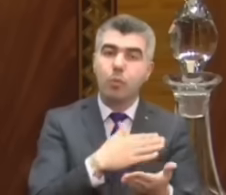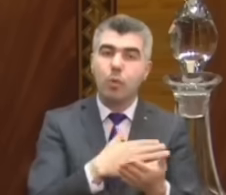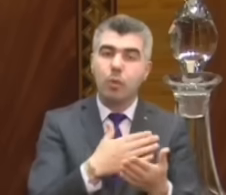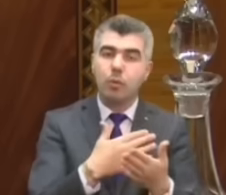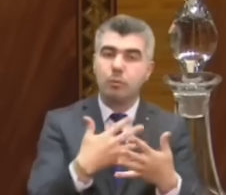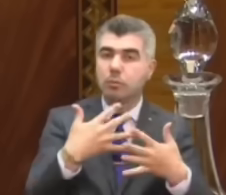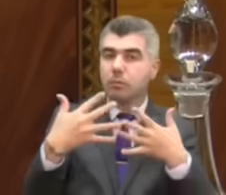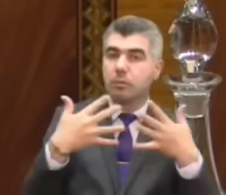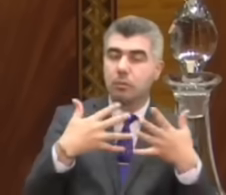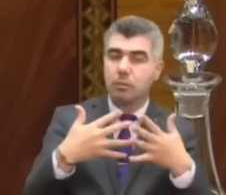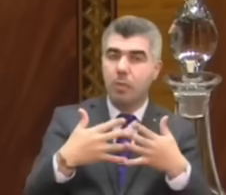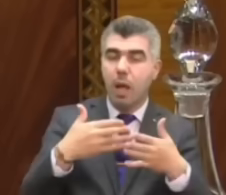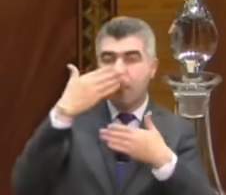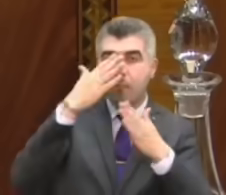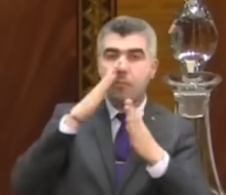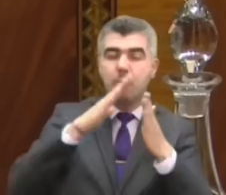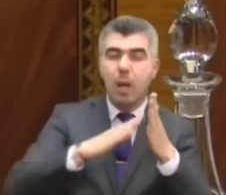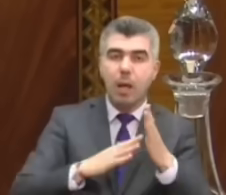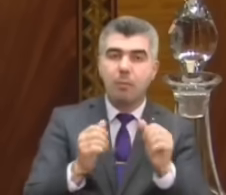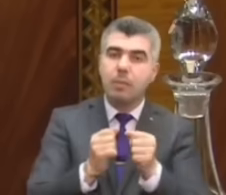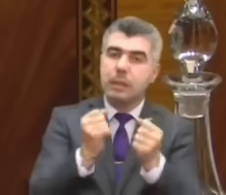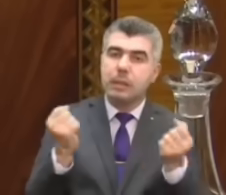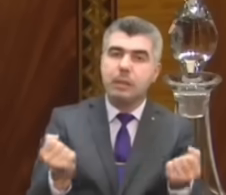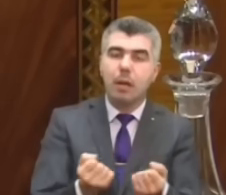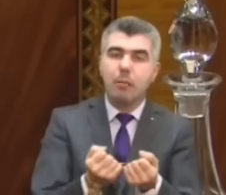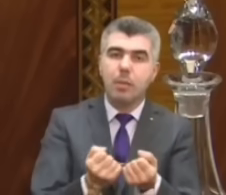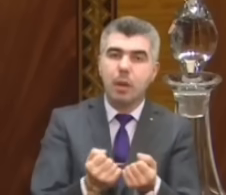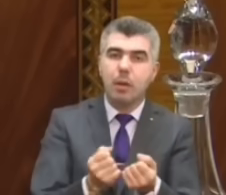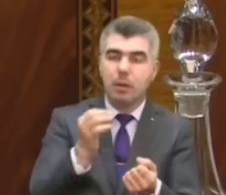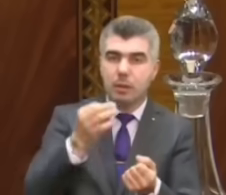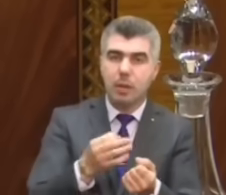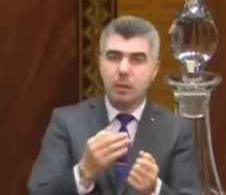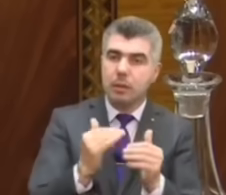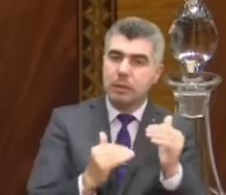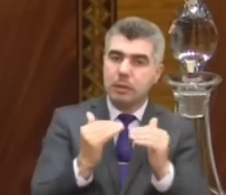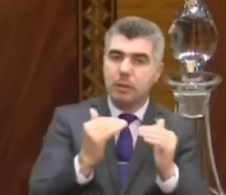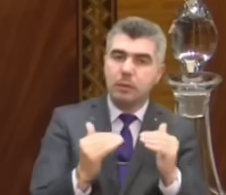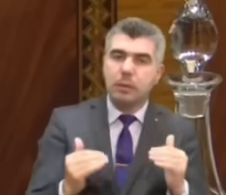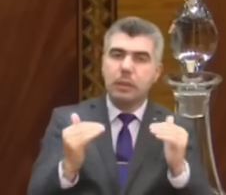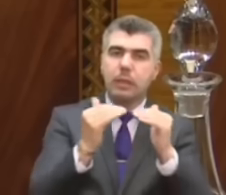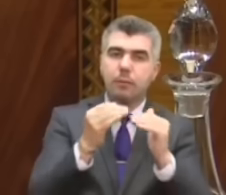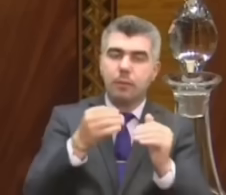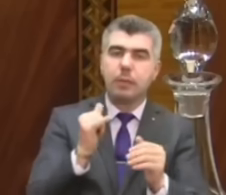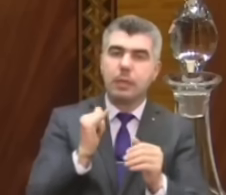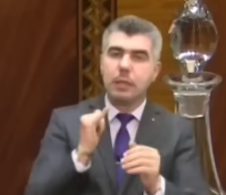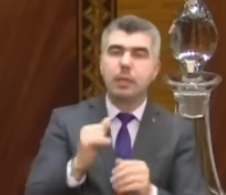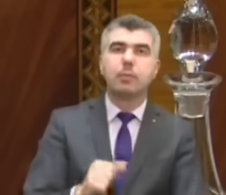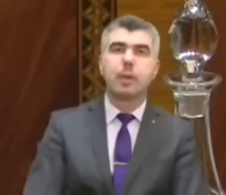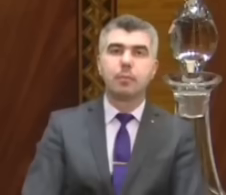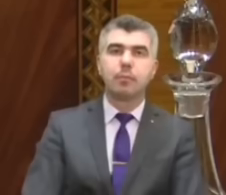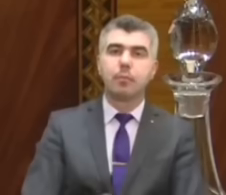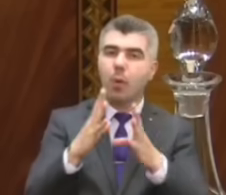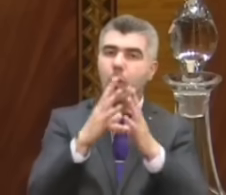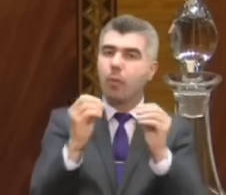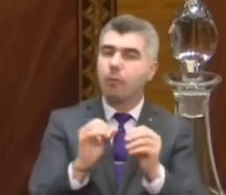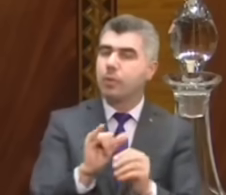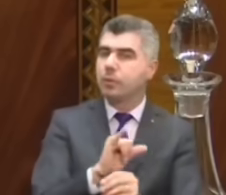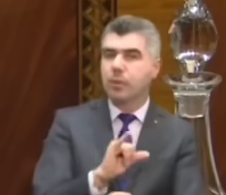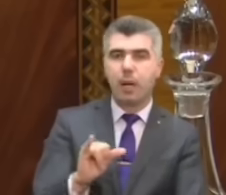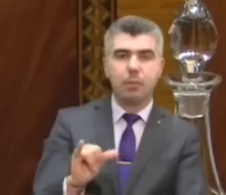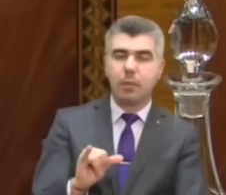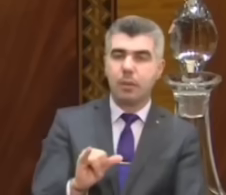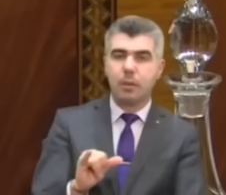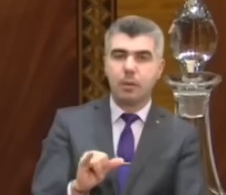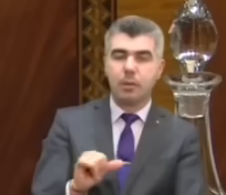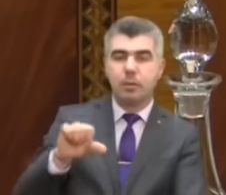بلدنا بتنمية وعدالة مجالية متوازنة ومستدامة، وهذا غائب في الجهة التي